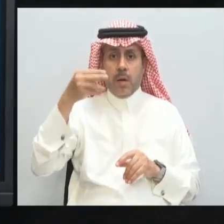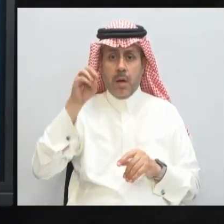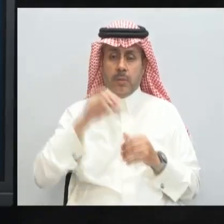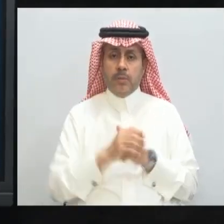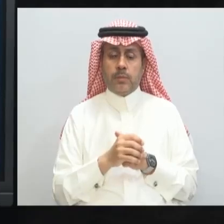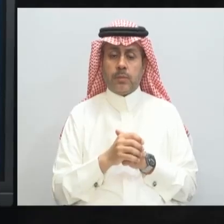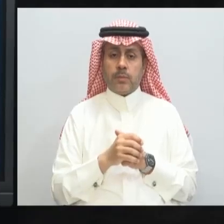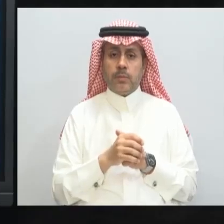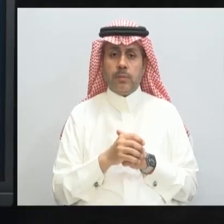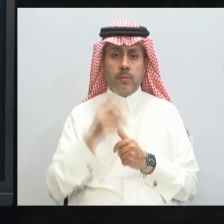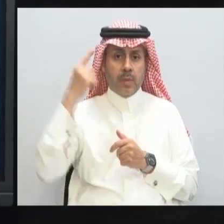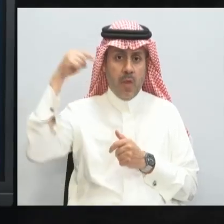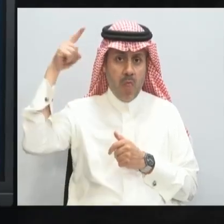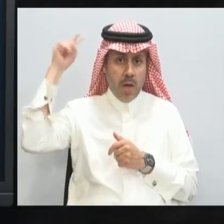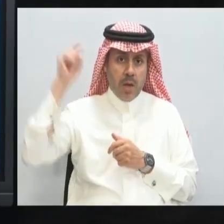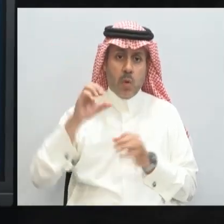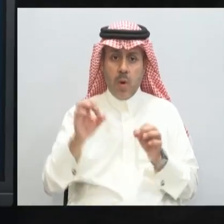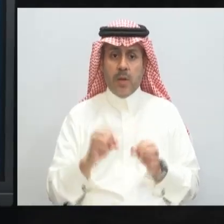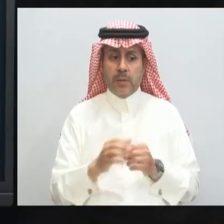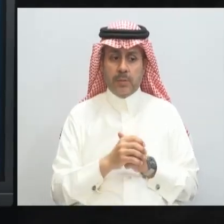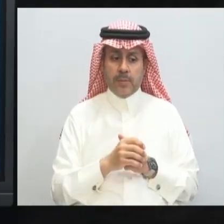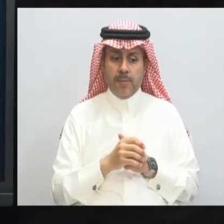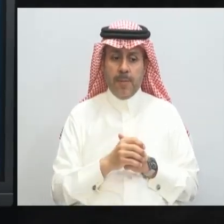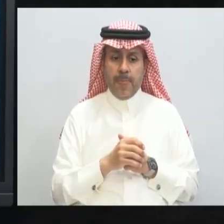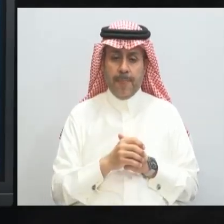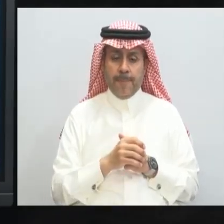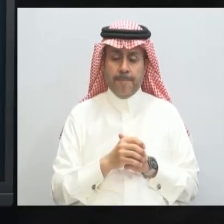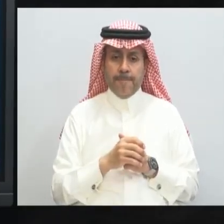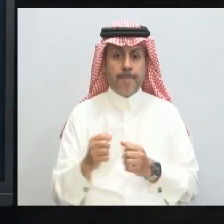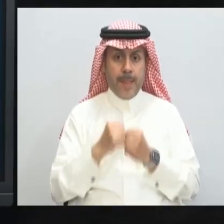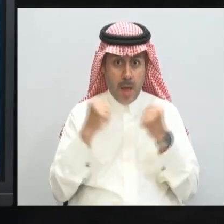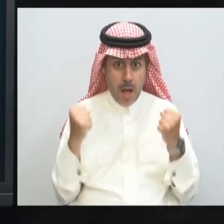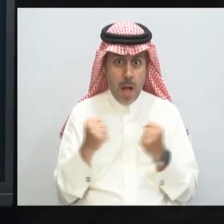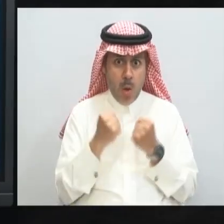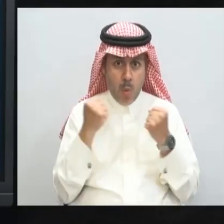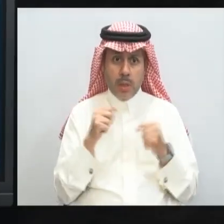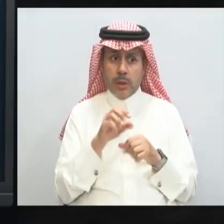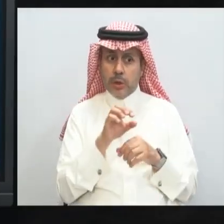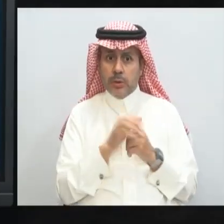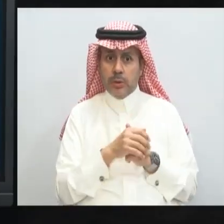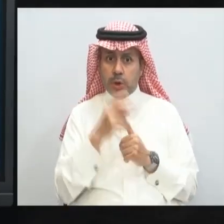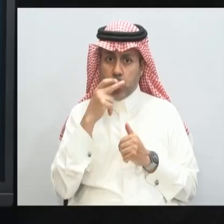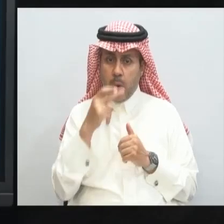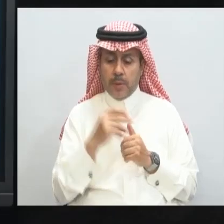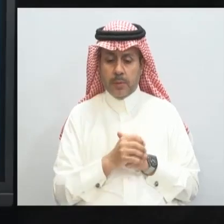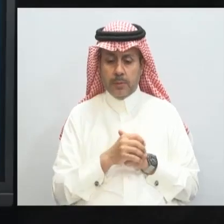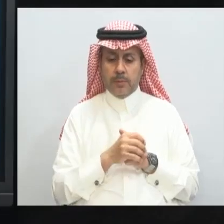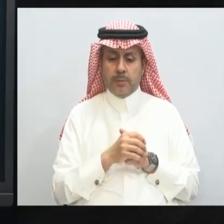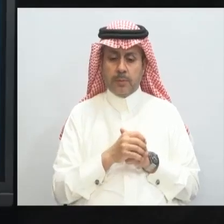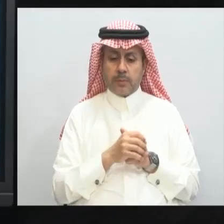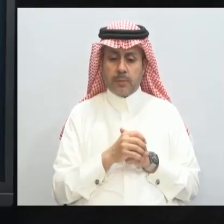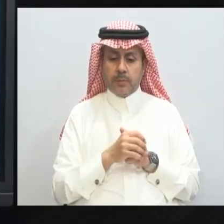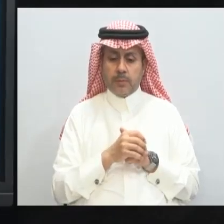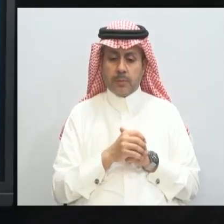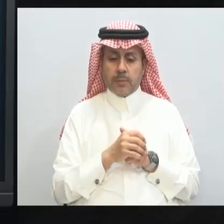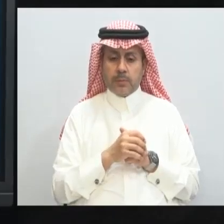القارعه تذكروا الايات وحاولوا ان تجدوا متى يكون هذا الميزان